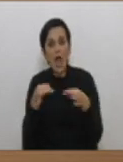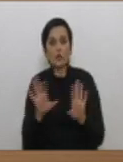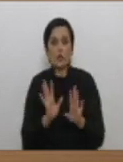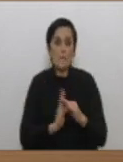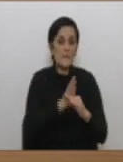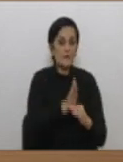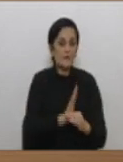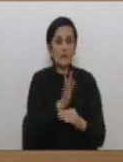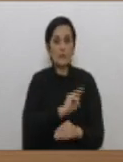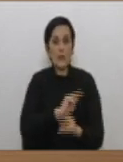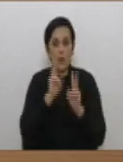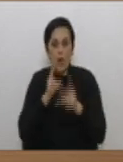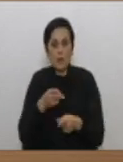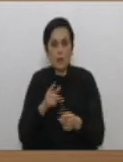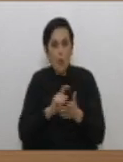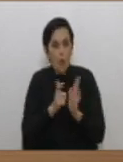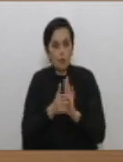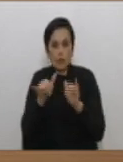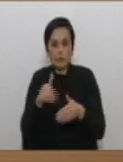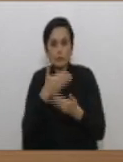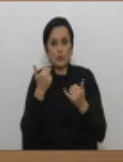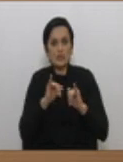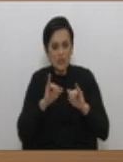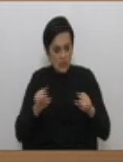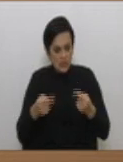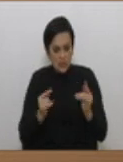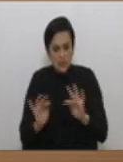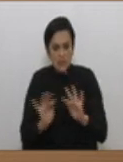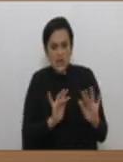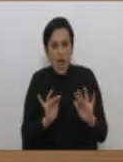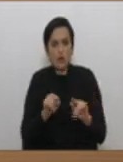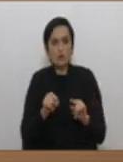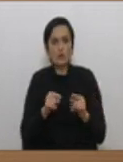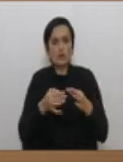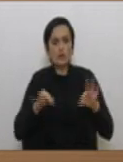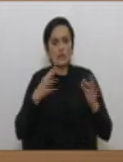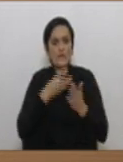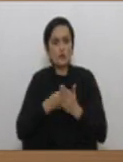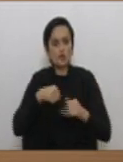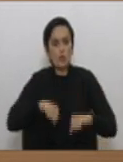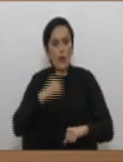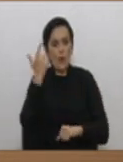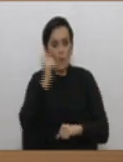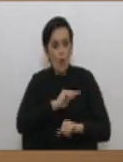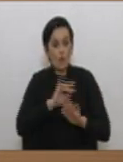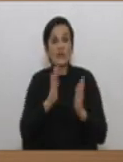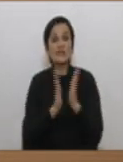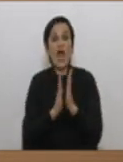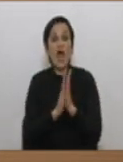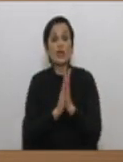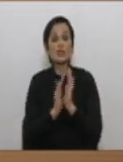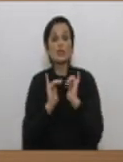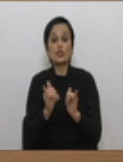mivides tu ar mivides imitav rom otakhi ara ak sadats unda ganaxortsielos baghebis gaertianebashi tavisuflemosileba aseve tashi ekutnis